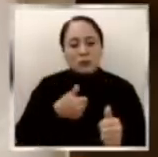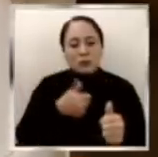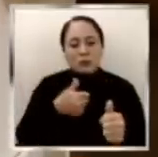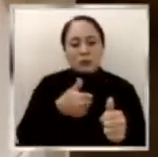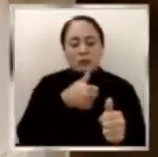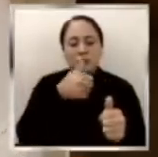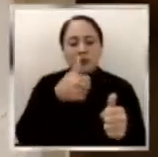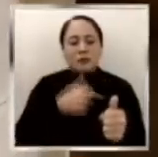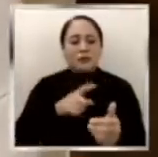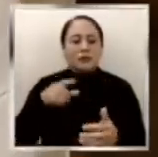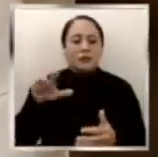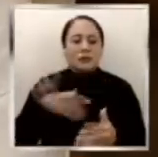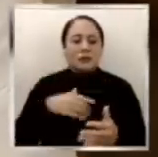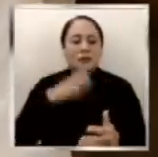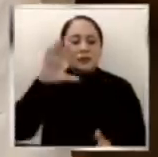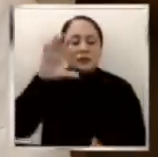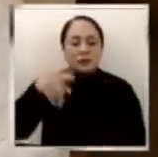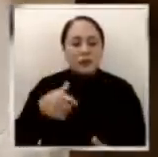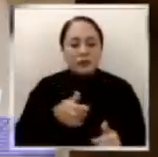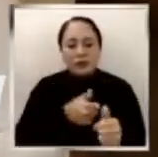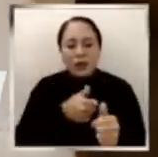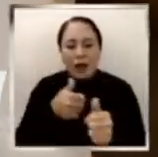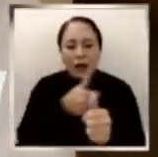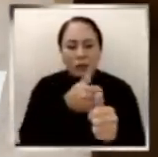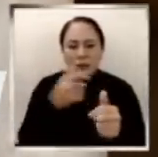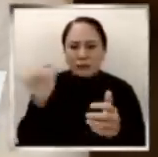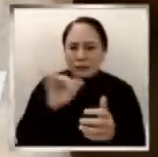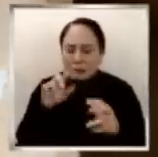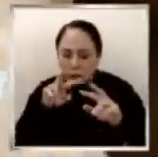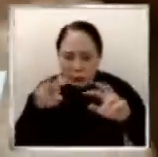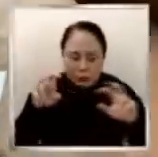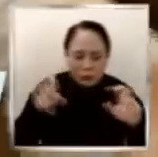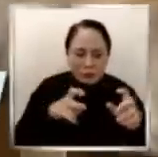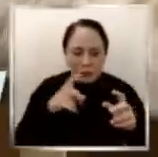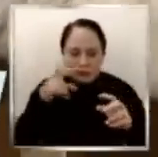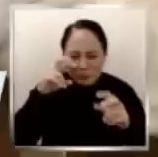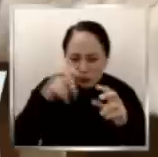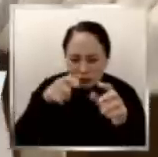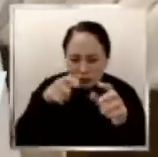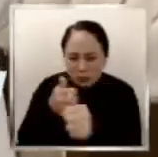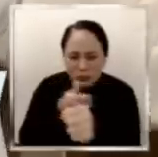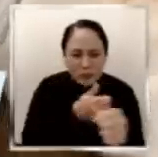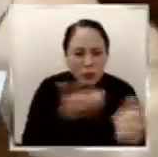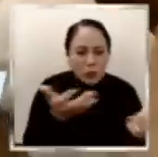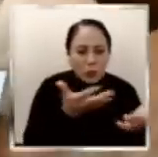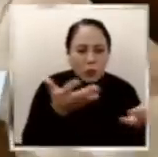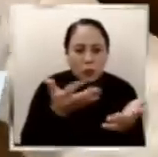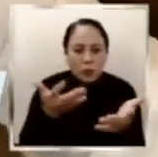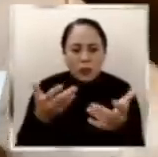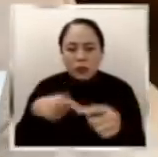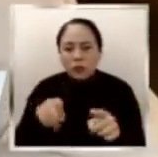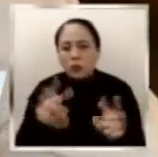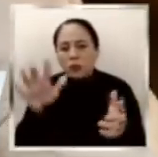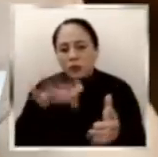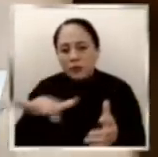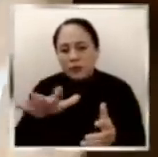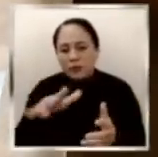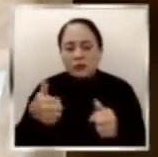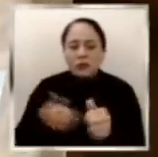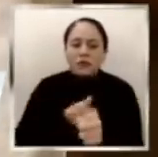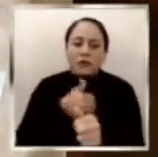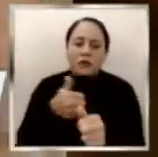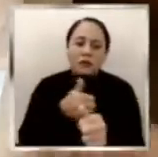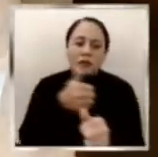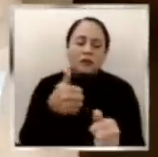yung cellphone. As in, para silang mga detectives na sunod ng sunod kung saan tumatalon yung location ng phone. They kept following it until